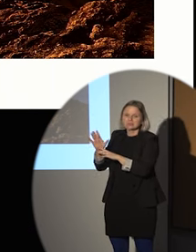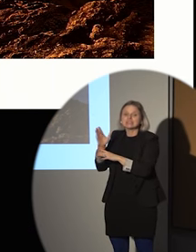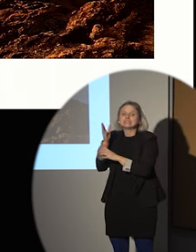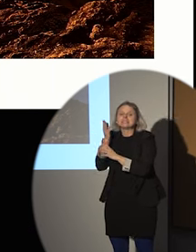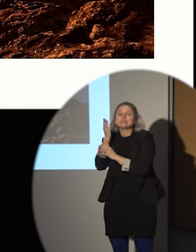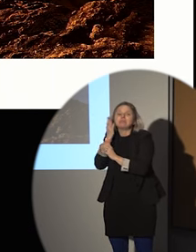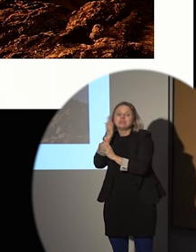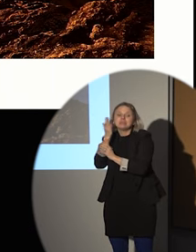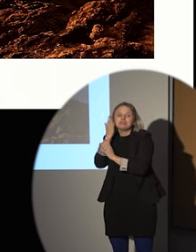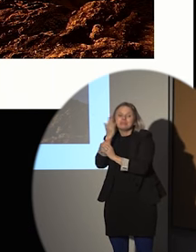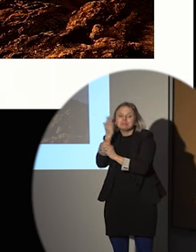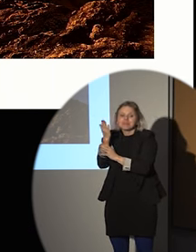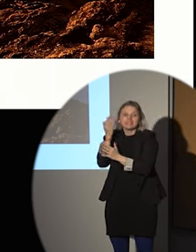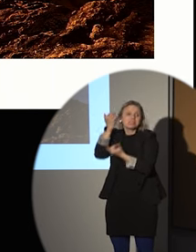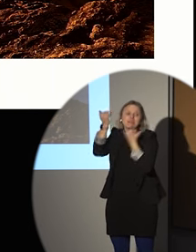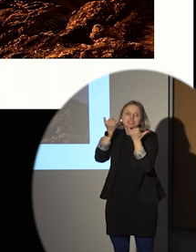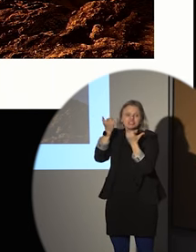Proxima B, donc la planète,